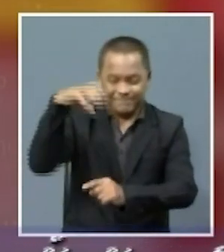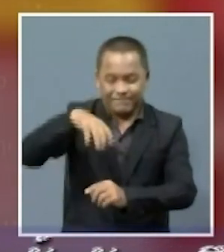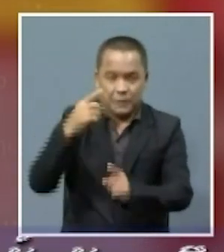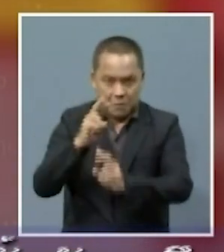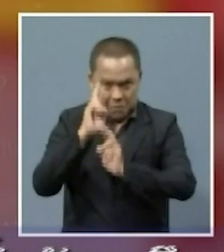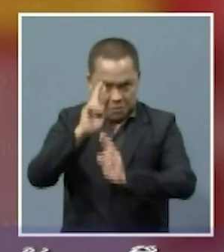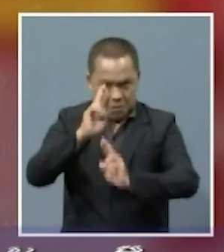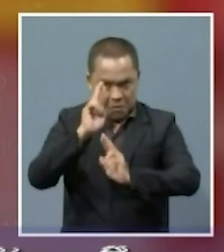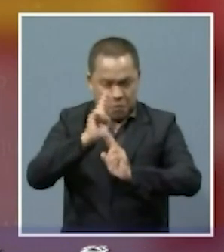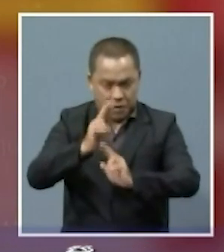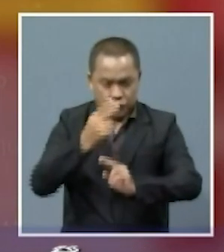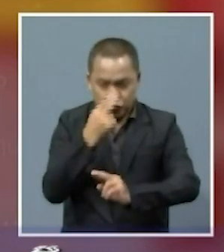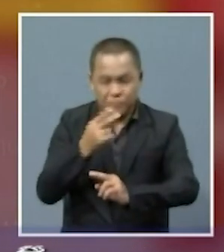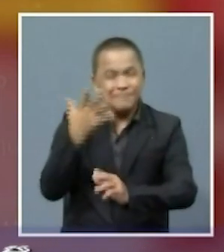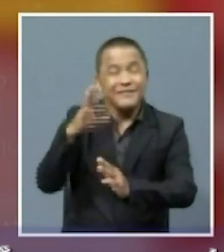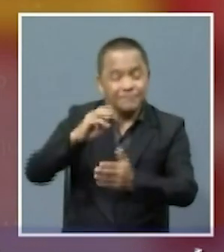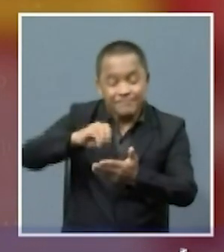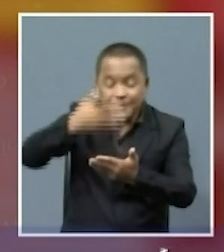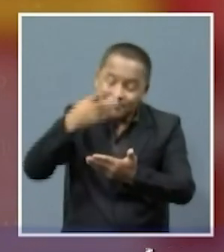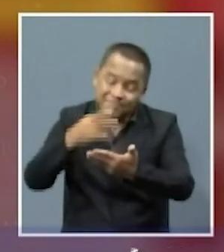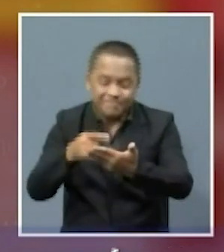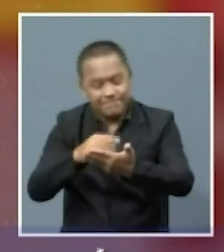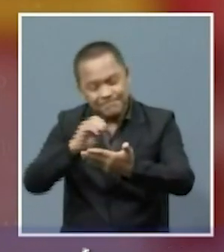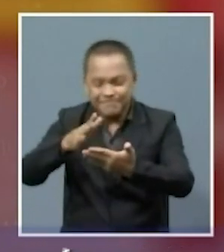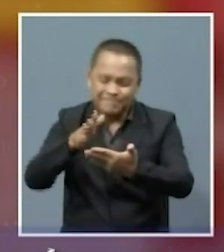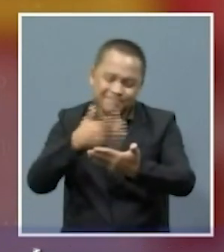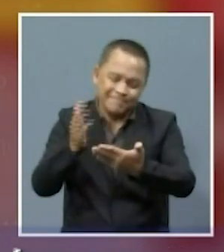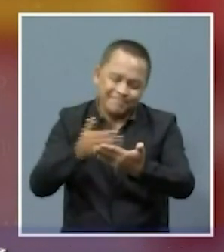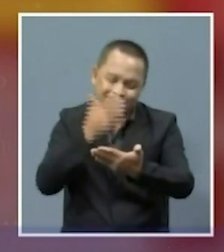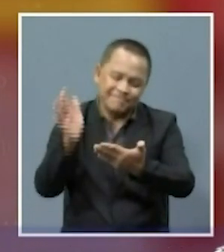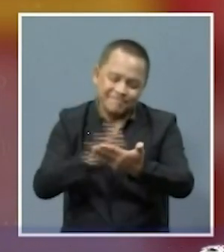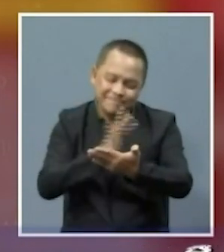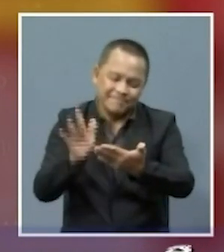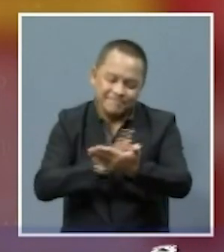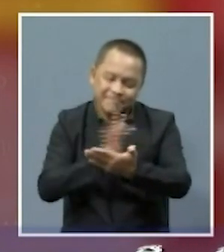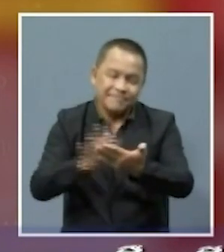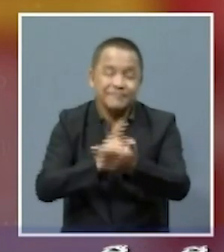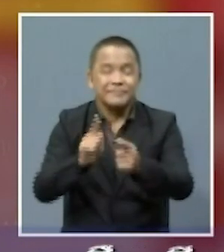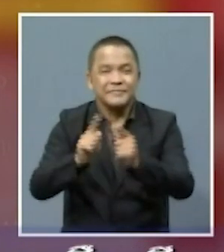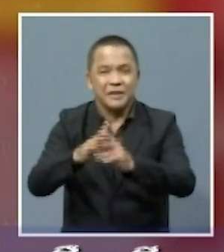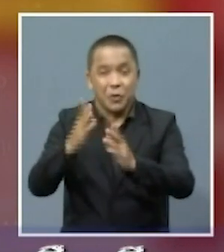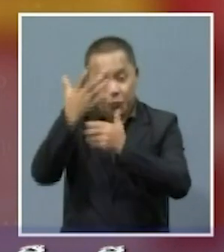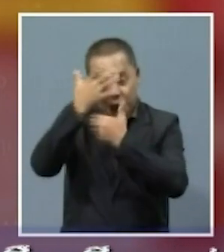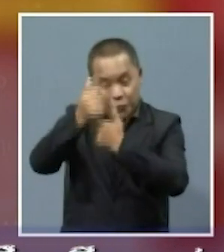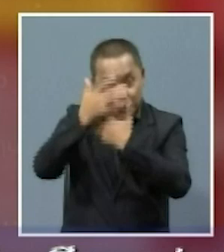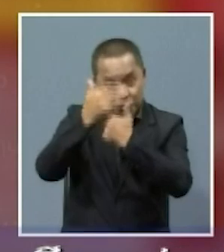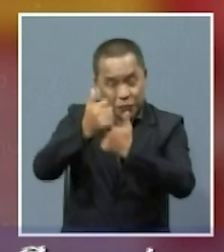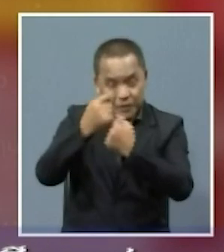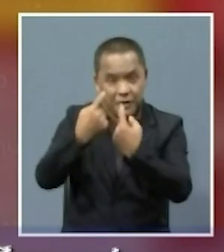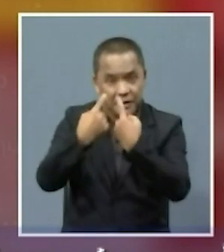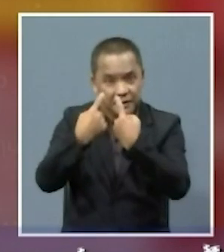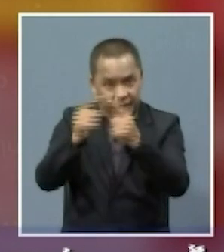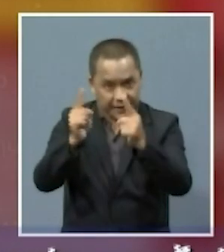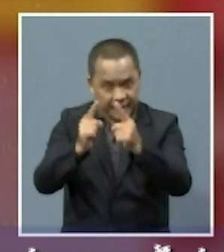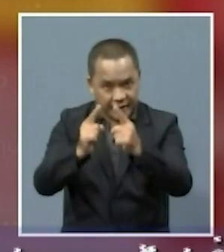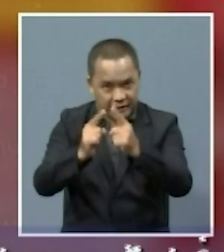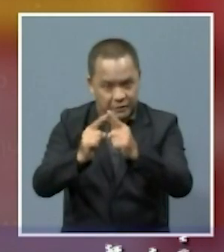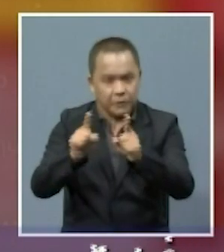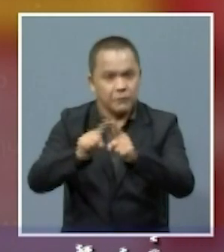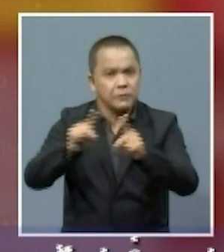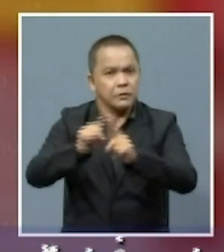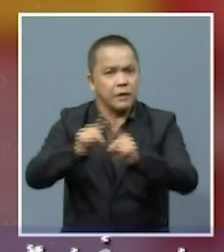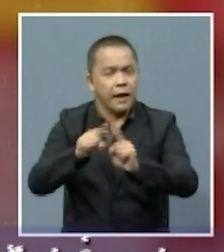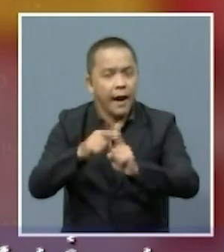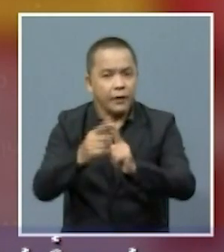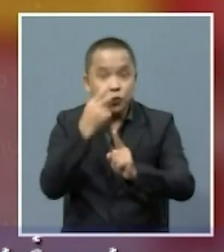ต้องระวังเหมือนกันดูไม่มีอะไรเห็นไหมง่ายๆสบายๆแชร์เข้ามาแต่เรื่องที่น่าสนใจแต่ตรงนี้จะฉวยโอก